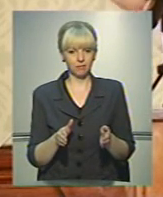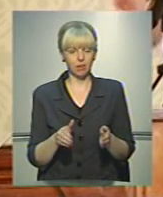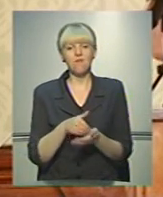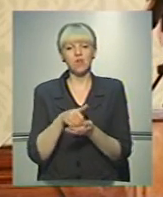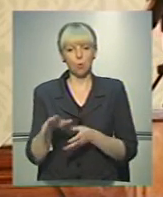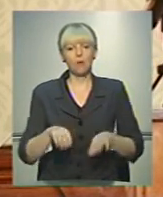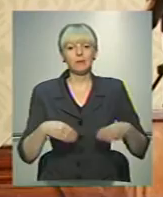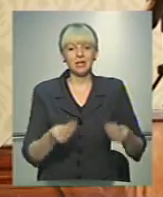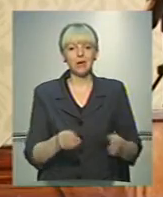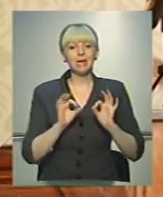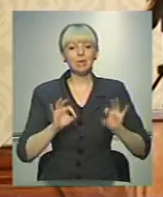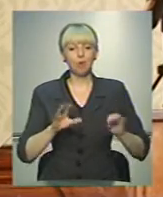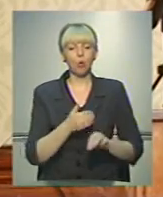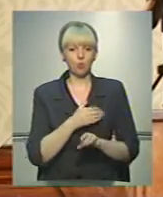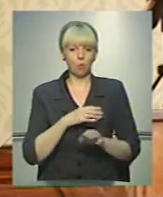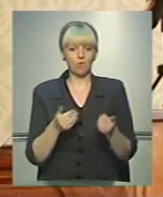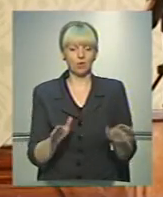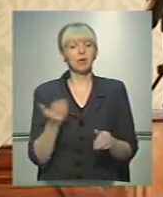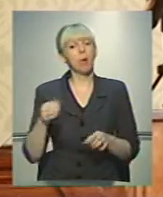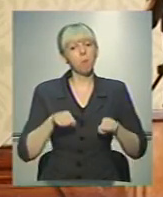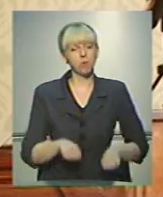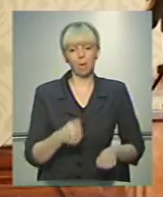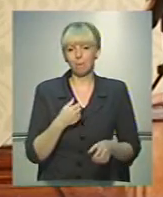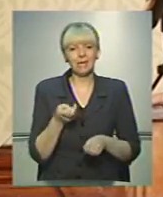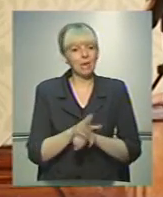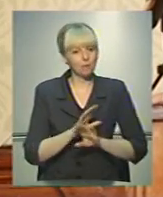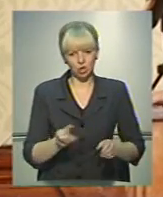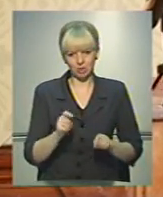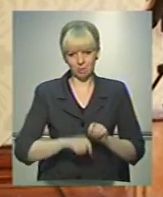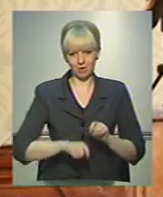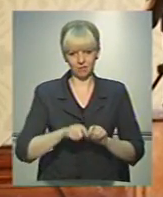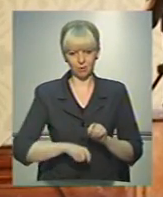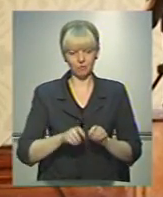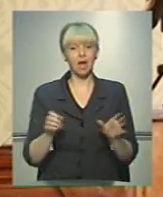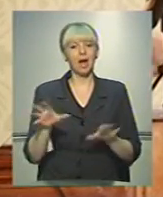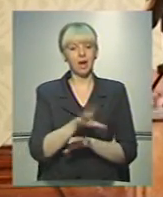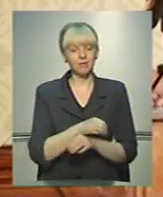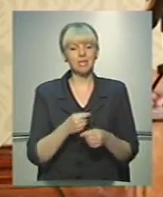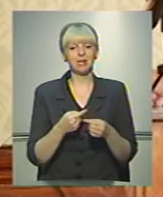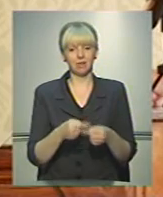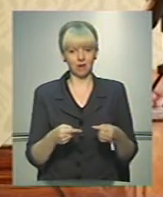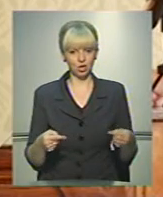Відмовилися надавати інформацію, хоча були відкриті. Їхнє право, ми ж не прийшли з перевіркою. А всі решта,